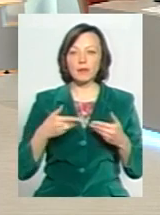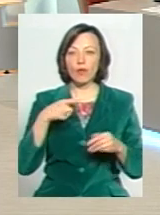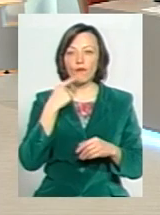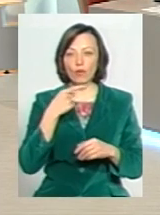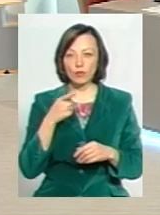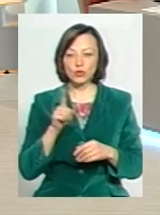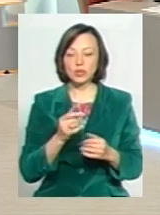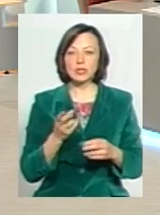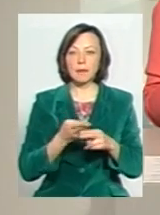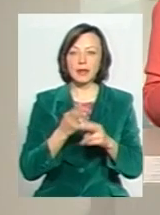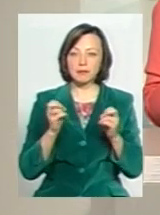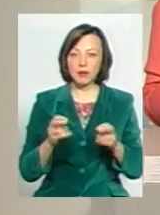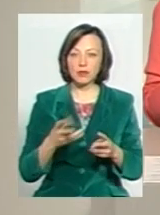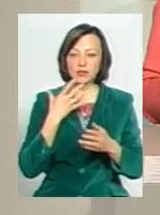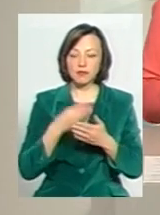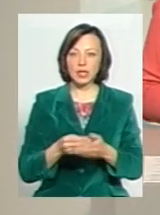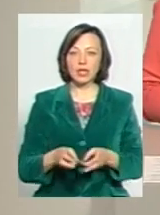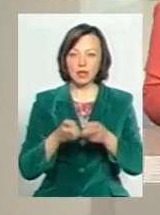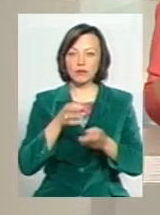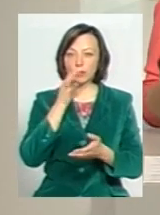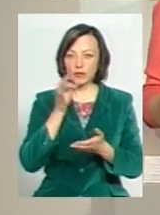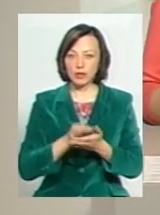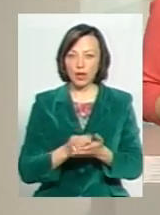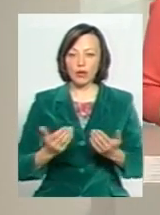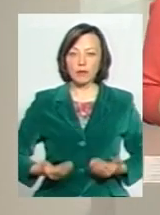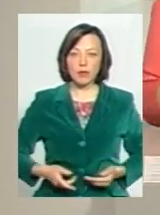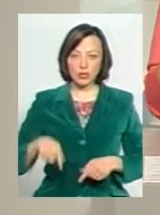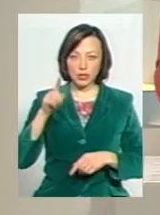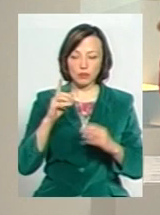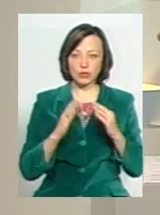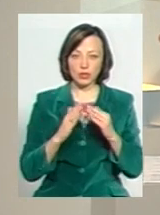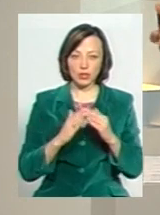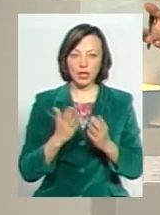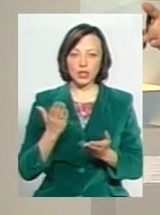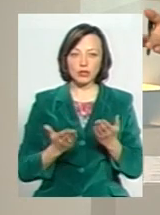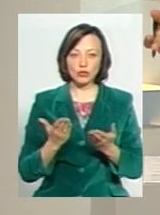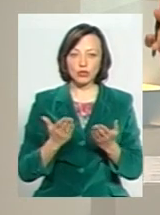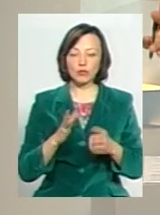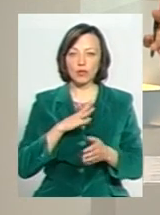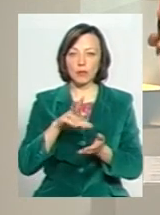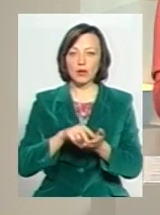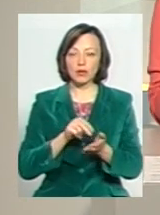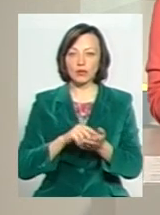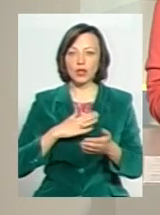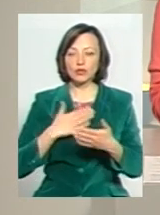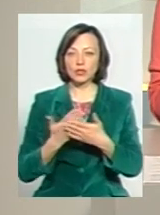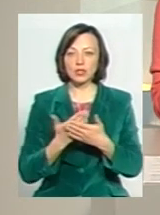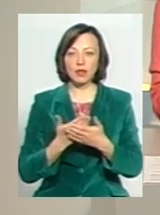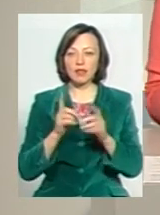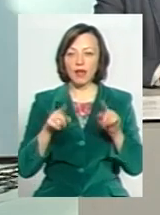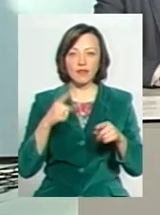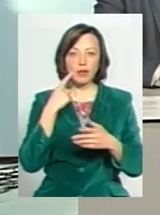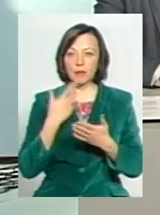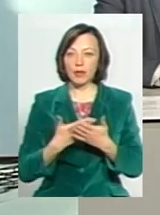ж таки за безпеку і за свій ліфт несуть відповідальність мешканці будинку. Самі мешканці. Якщо, як було приклад в нашому сюжеті, вони навіть